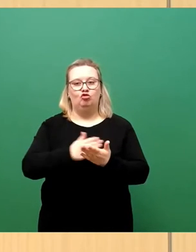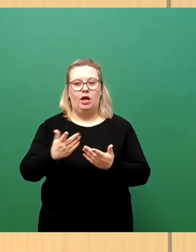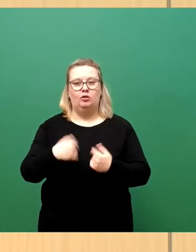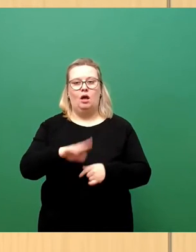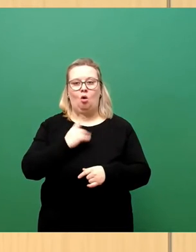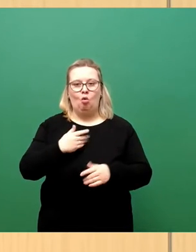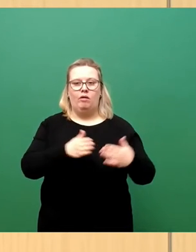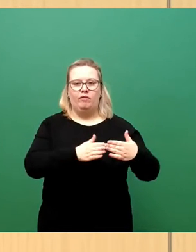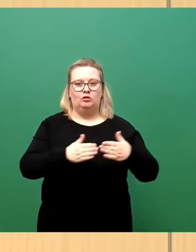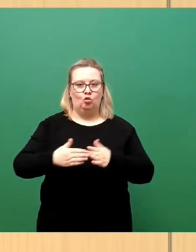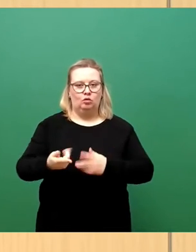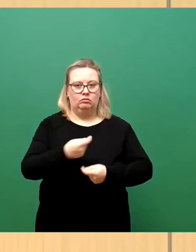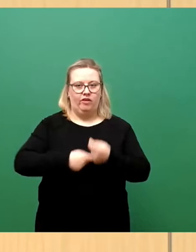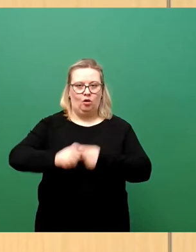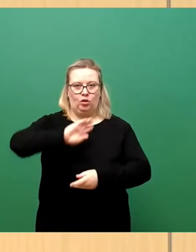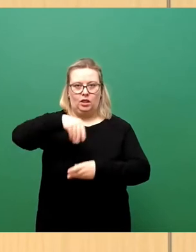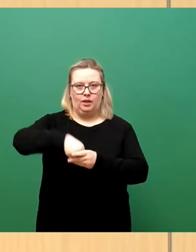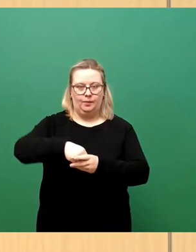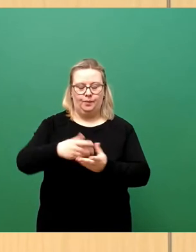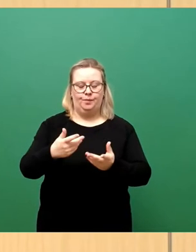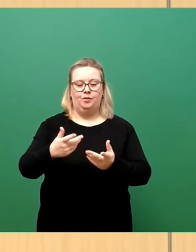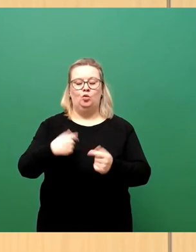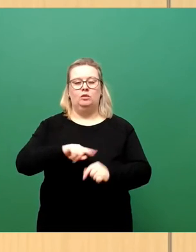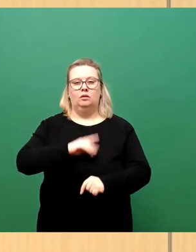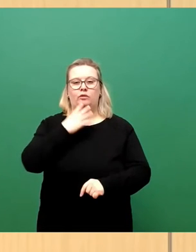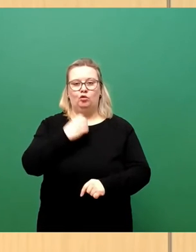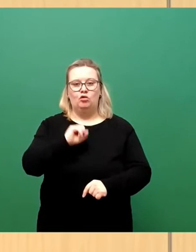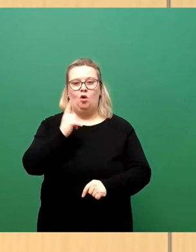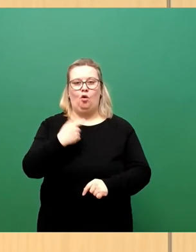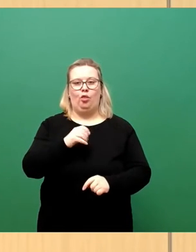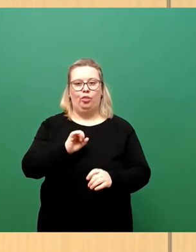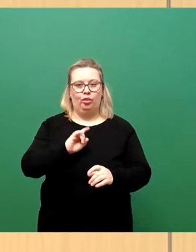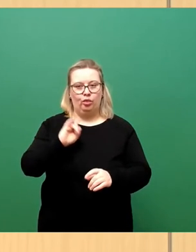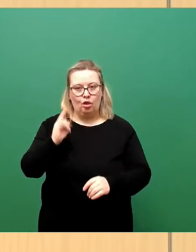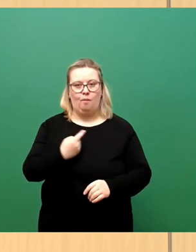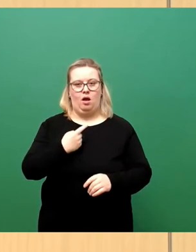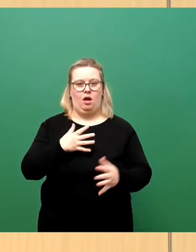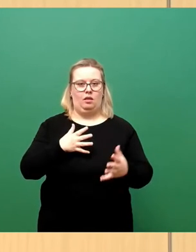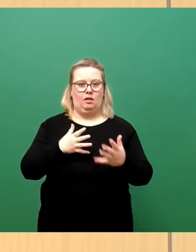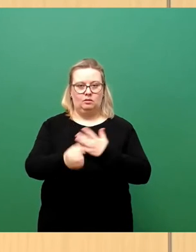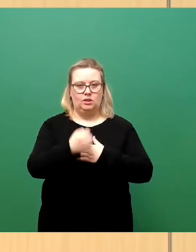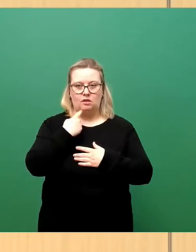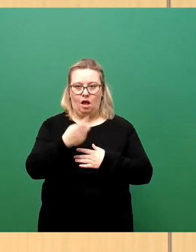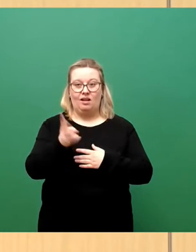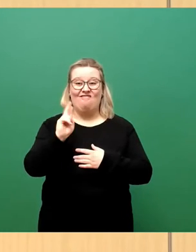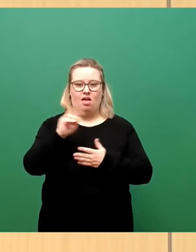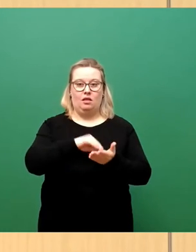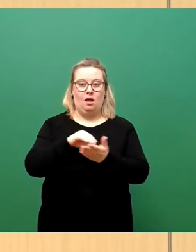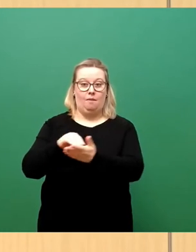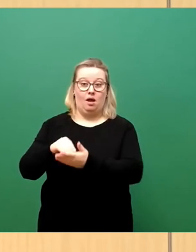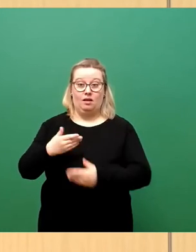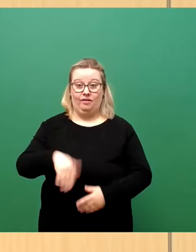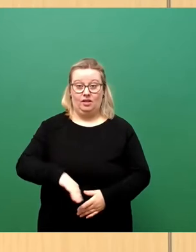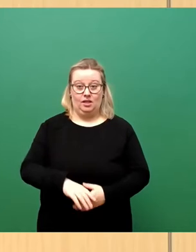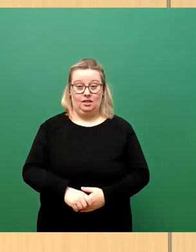interfraktionellen Verhandlungen teilzunehmen. Und ich möchte an dieser Stelle auch schon noch mal ganz klar und transparent benennen, wer eigentlich alles Teil dieser Verhandlungen war und